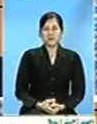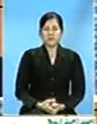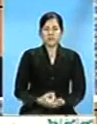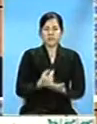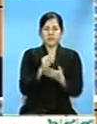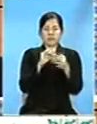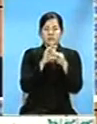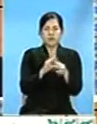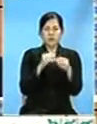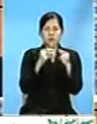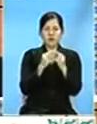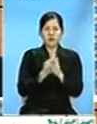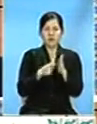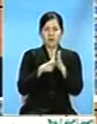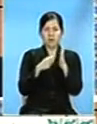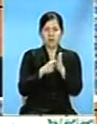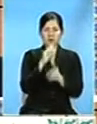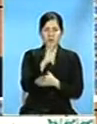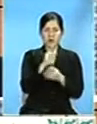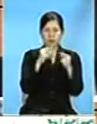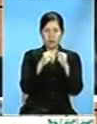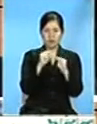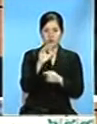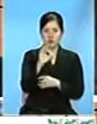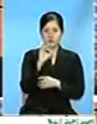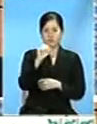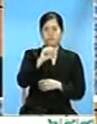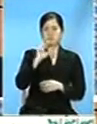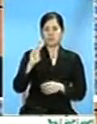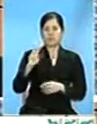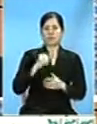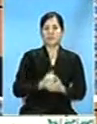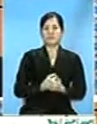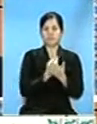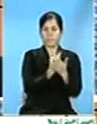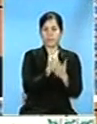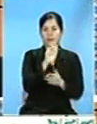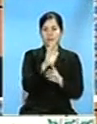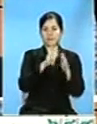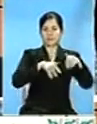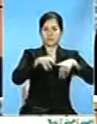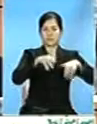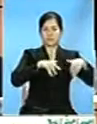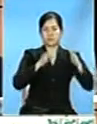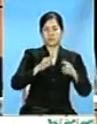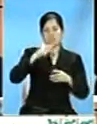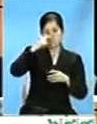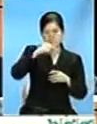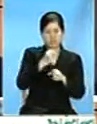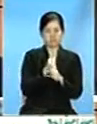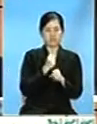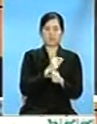ในส่วนของที่มาของสมาชิกวุฒิสภาซึ่งนอกจากจะเป็นตัวแทนของปวงชนชาวไทยแล้วในการปฏิบัติหน้า